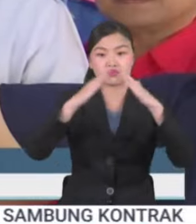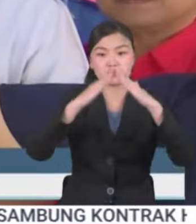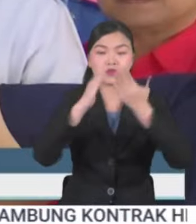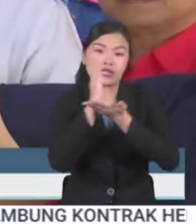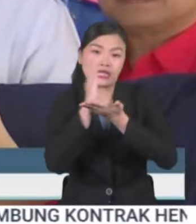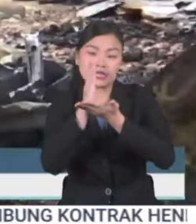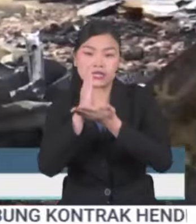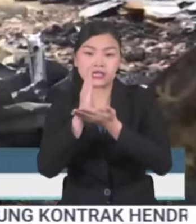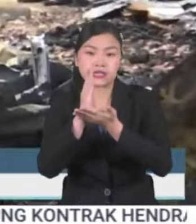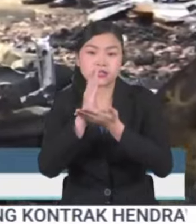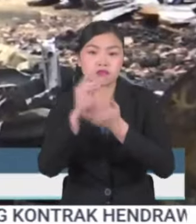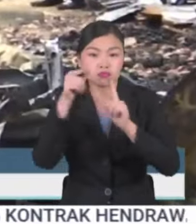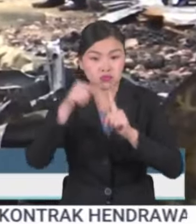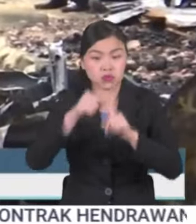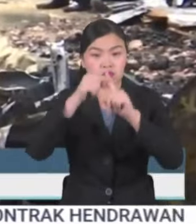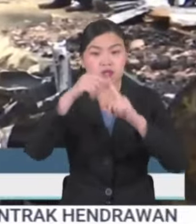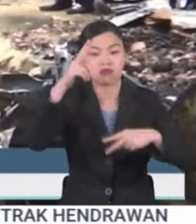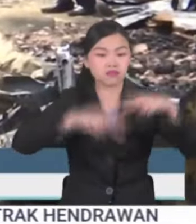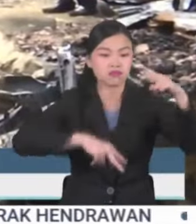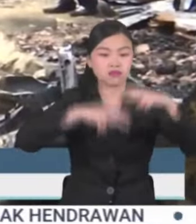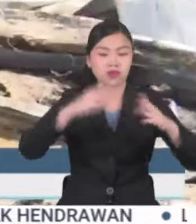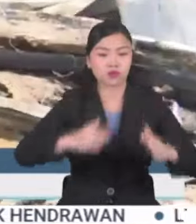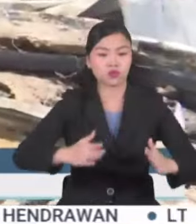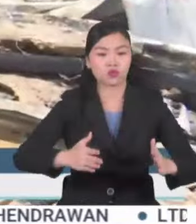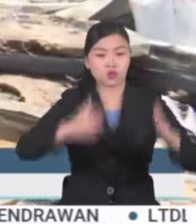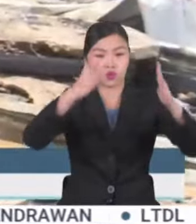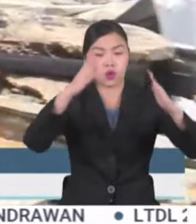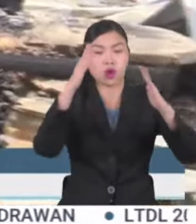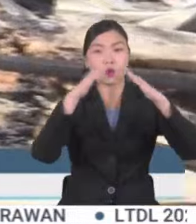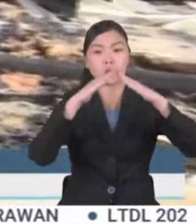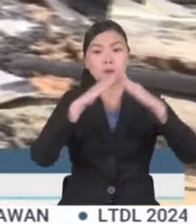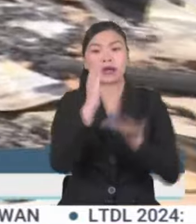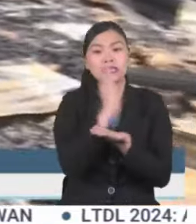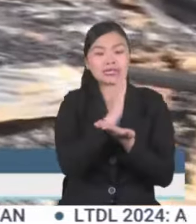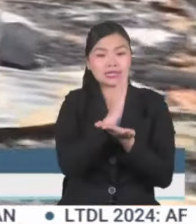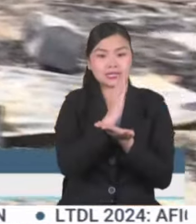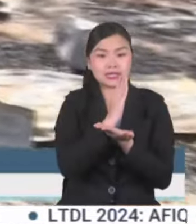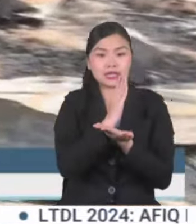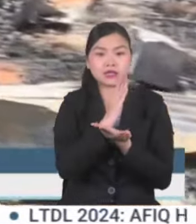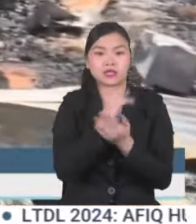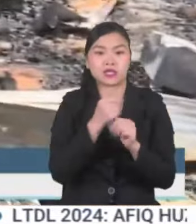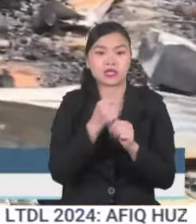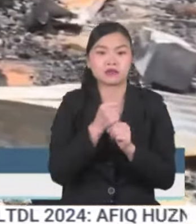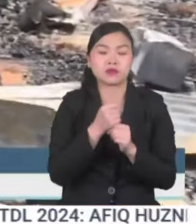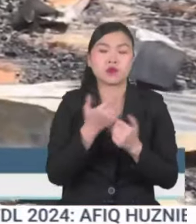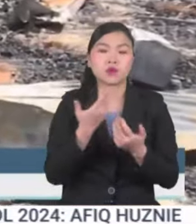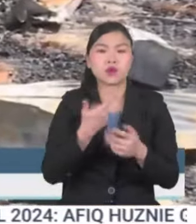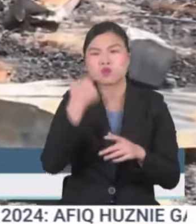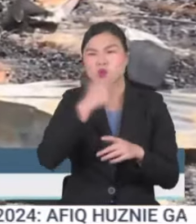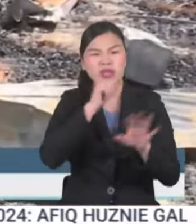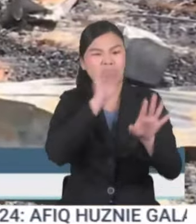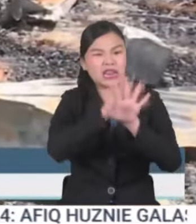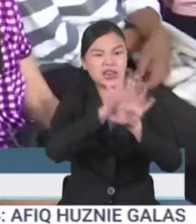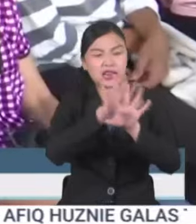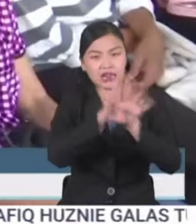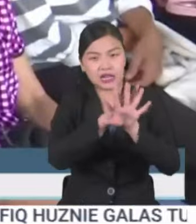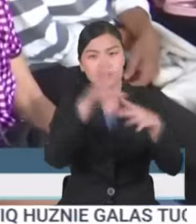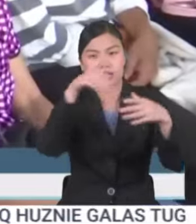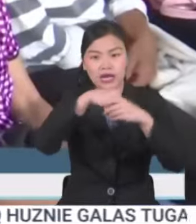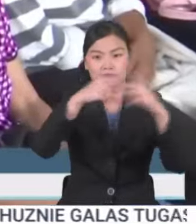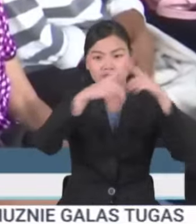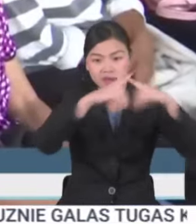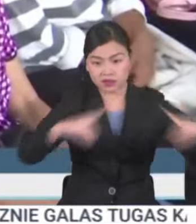terutama sekali untuk mendirikan rumah sementara bagi mengelakkan masalah-masalah kesesakan Sebab di dewan